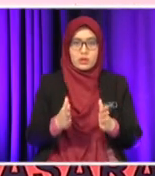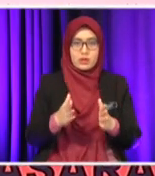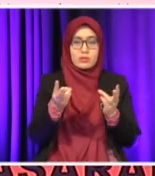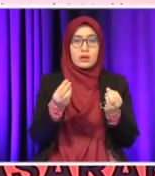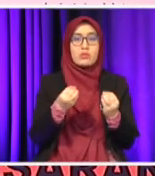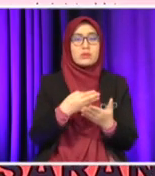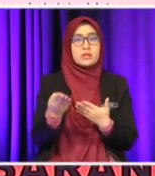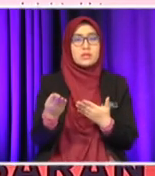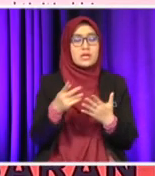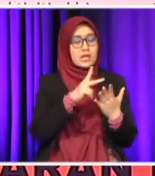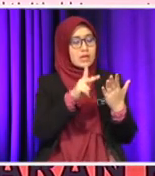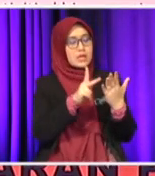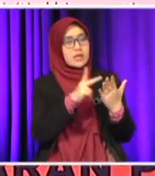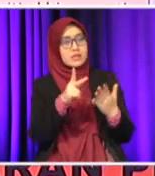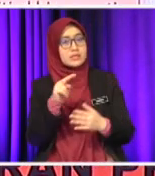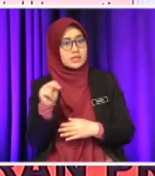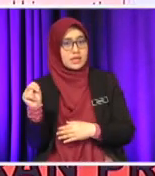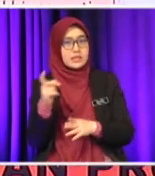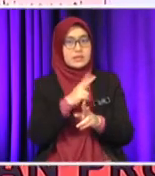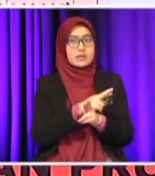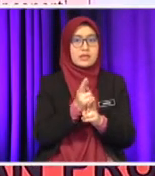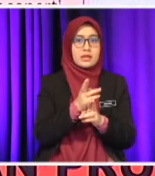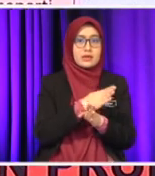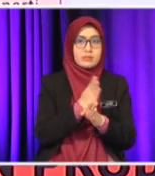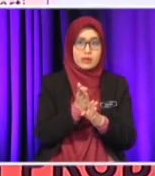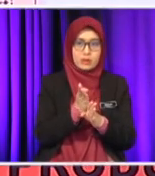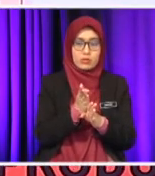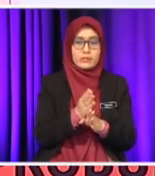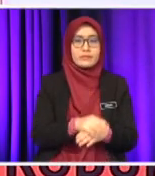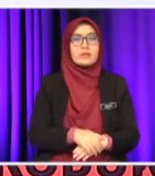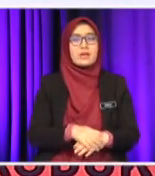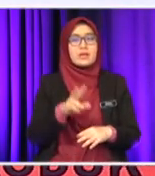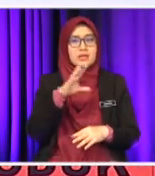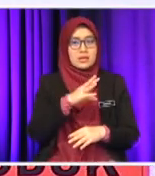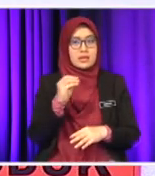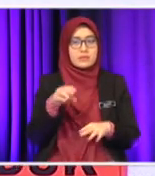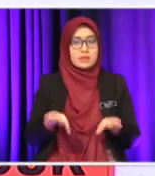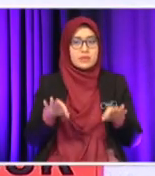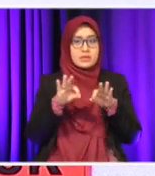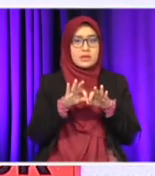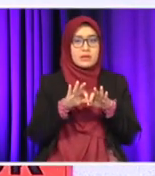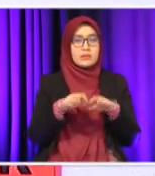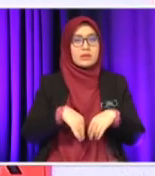yang paling penting ialah bagaimana kita tidak memenuhi permintaan pasaran